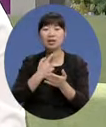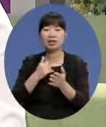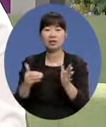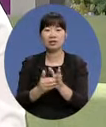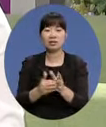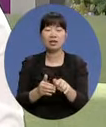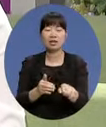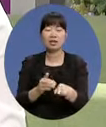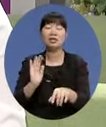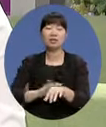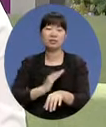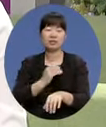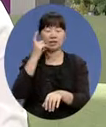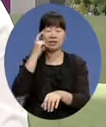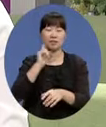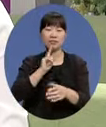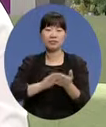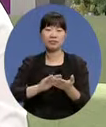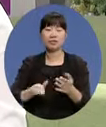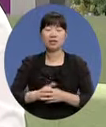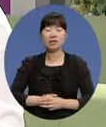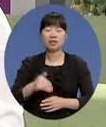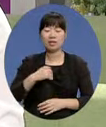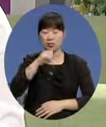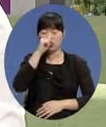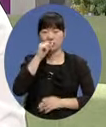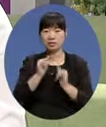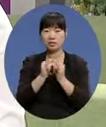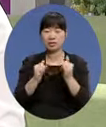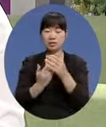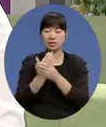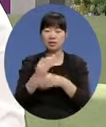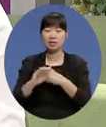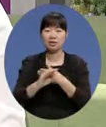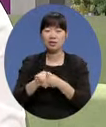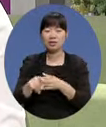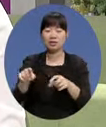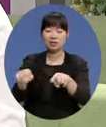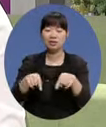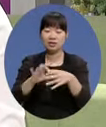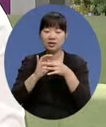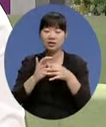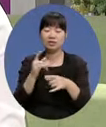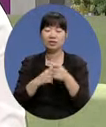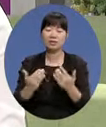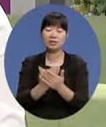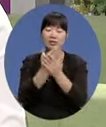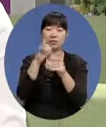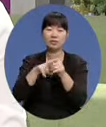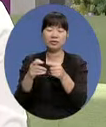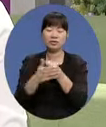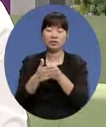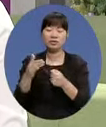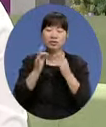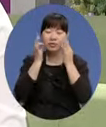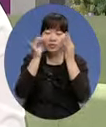것도 사실 잘못된 생각이죠. 그러니까 자기가 좋아하는 사람이 생기면 사실은 그 관계를 진전시키기 위해서 내가